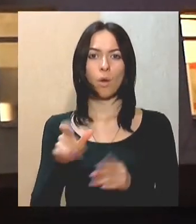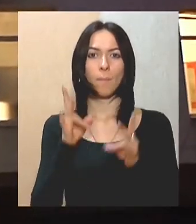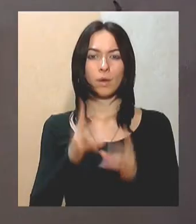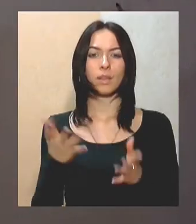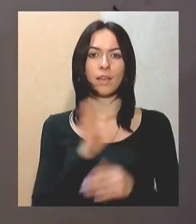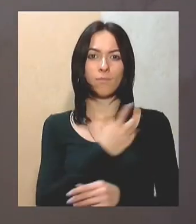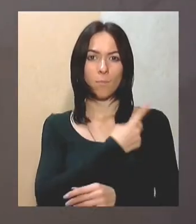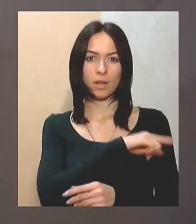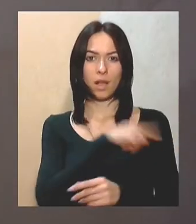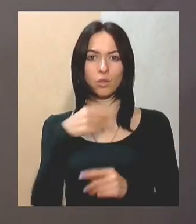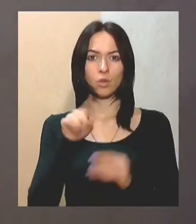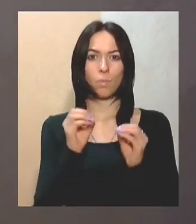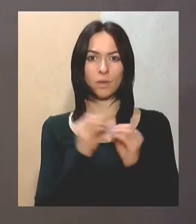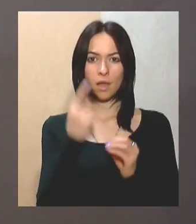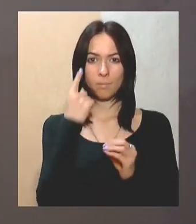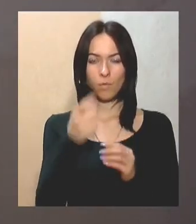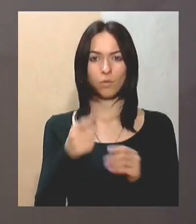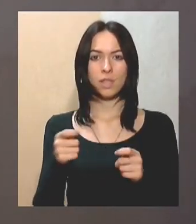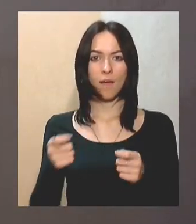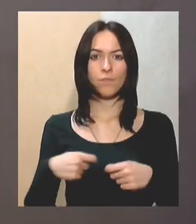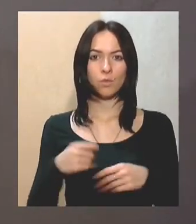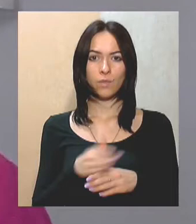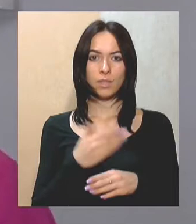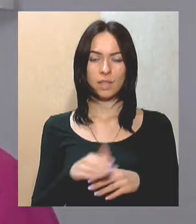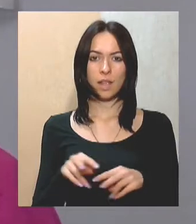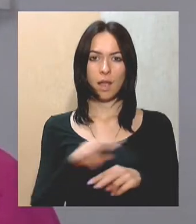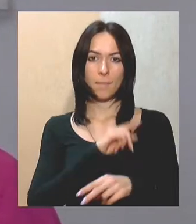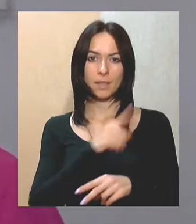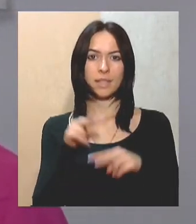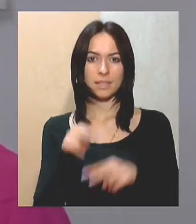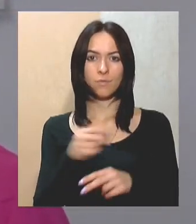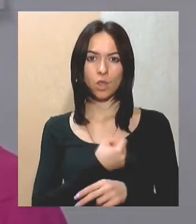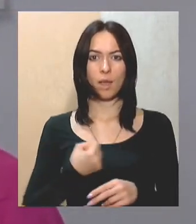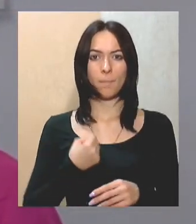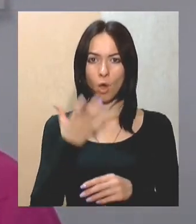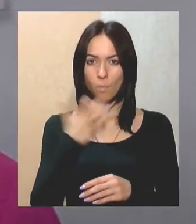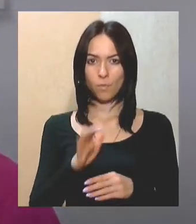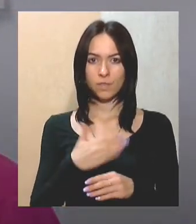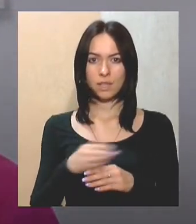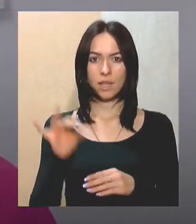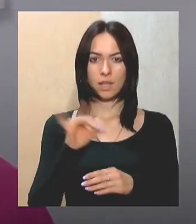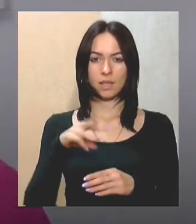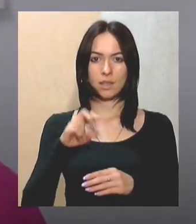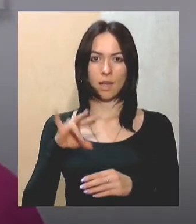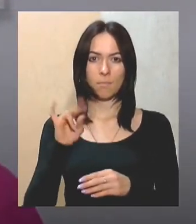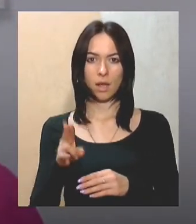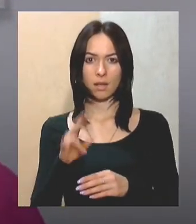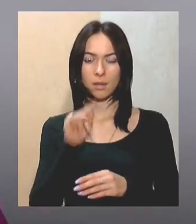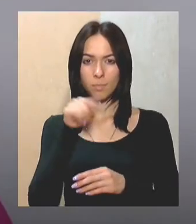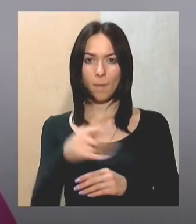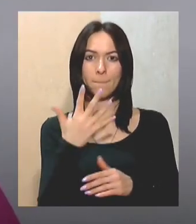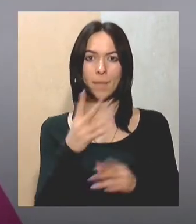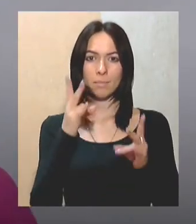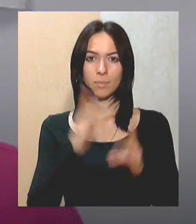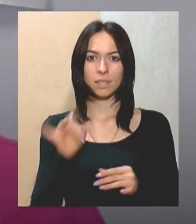лікарні номер 10, повідомила завідувачка відділенням інтенсивної терапії опікового відділення Ірина Малік. Поступило 5 постраждалих з